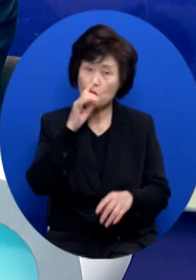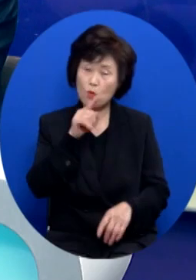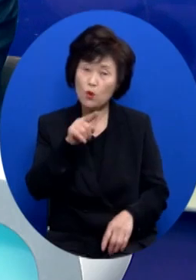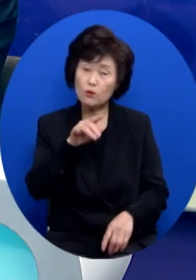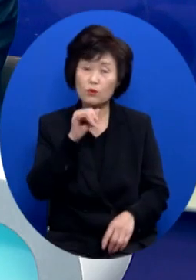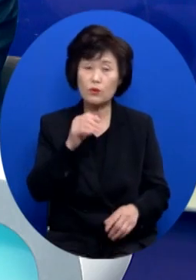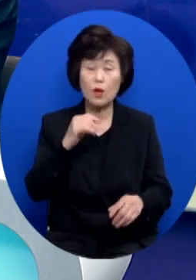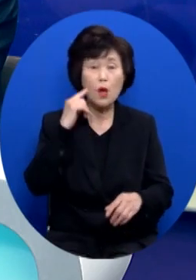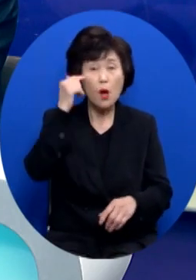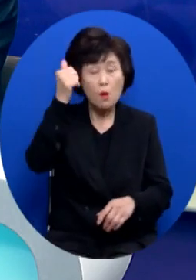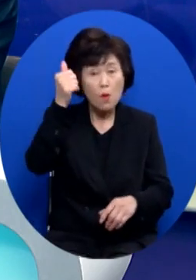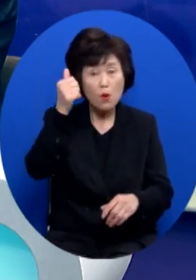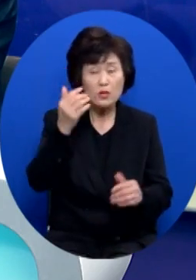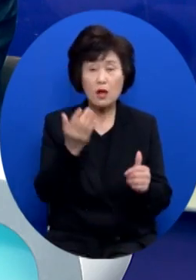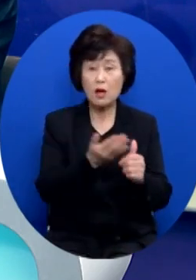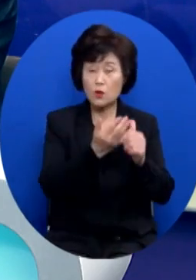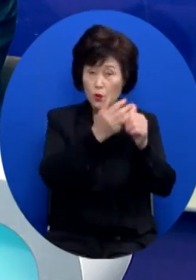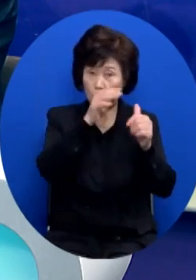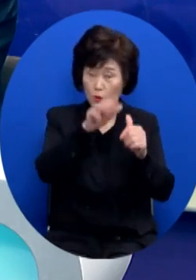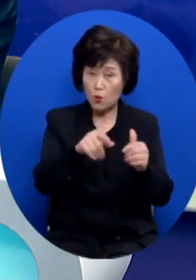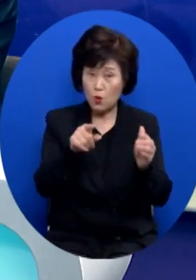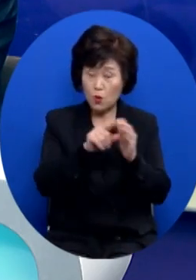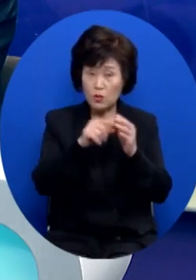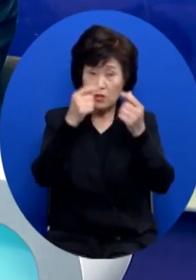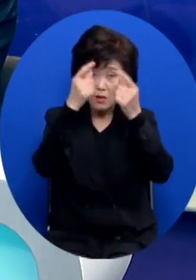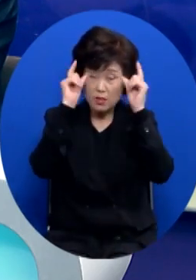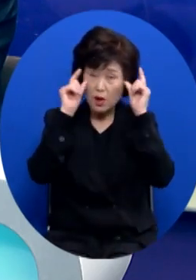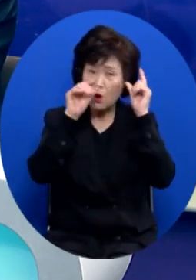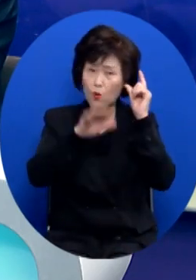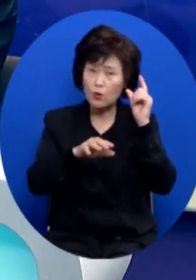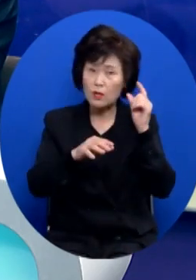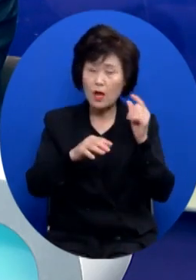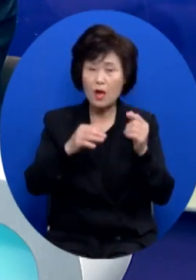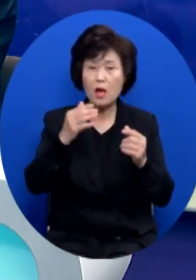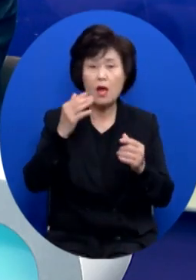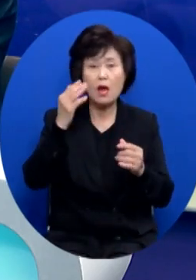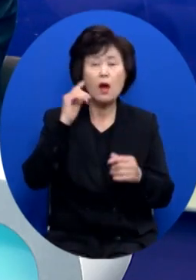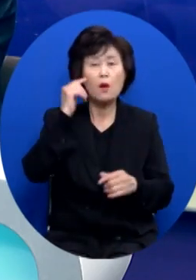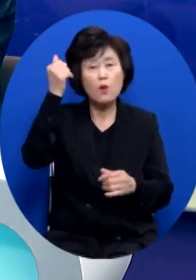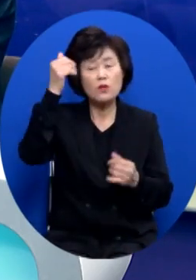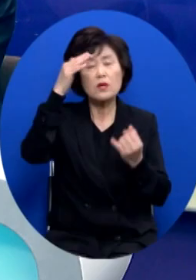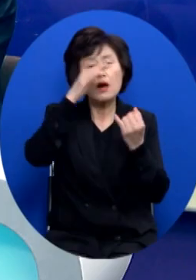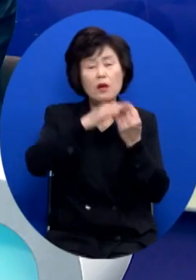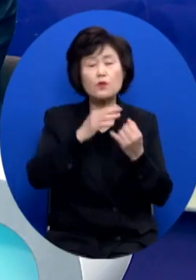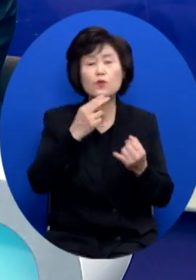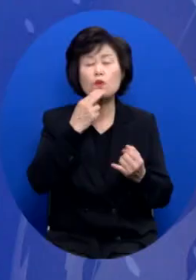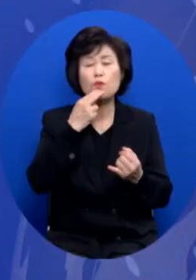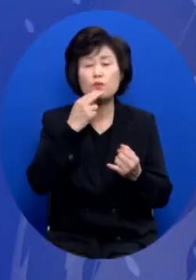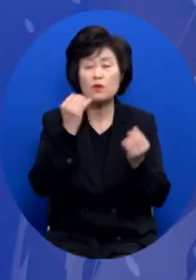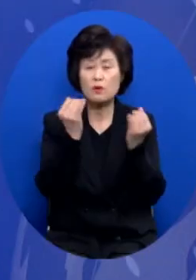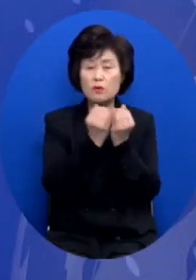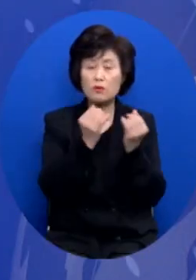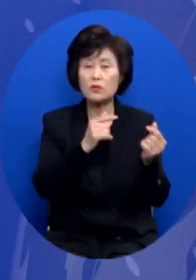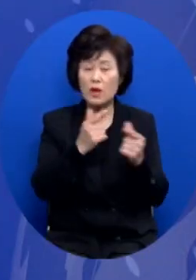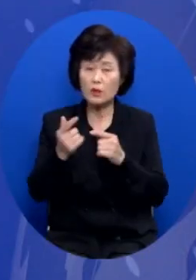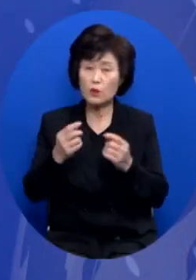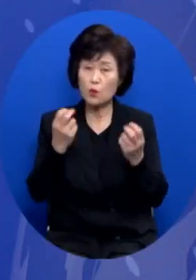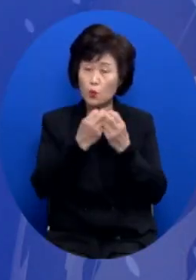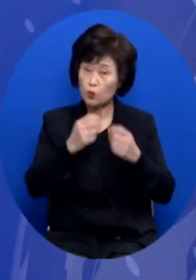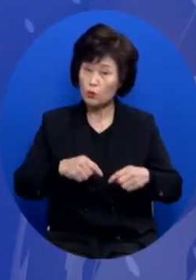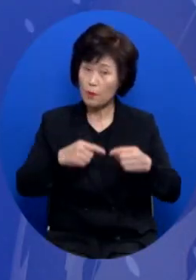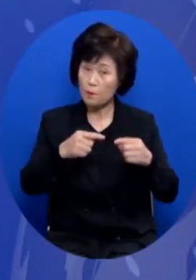양성 기관은 신학대학원에 안수를 받을 수 없는 여성들이 어떻게 진학을 할 수가 있던 거죠네이 그이 점이 바로